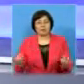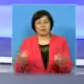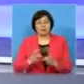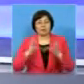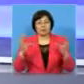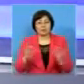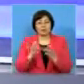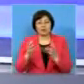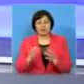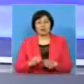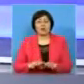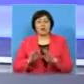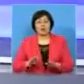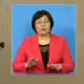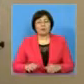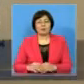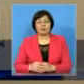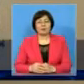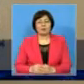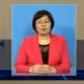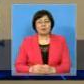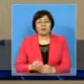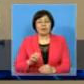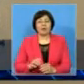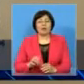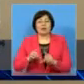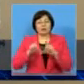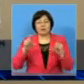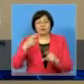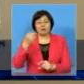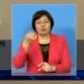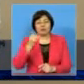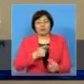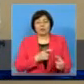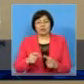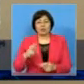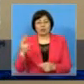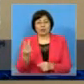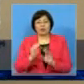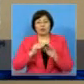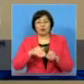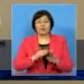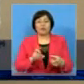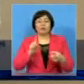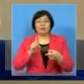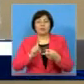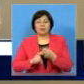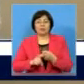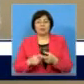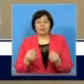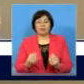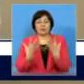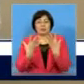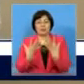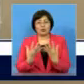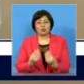заботиться о пожилых и детях. Санаторий «Чайка» на сегодняшний день полностью готова ко второй волне коронавируса. Но на сегодняшний день у